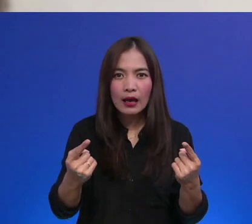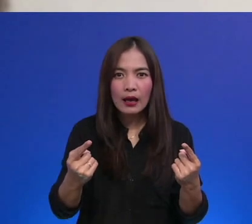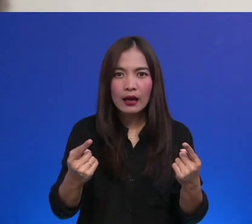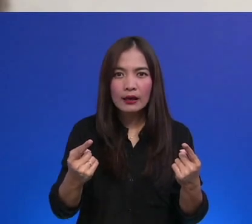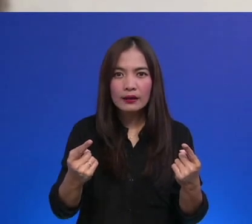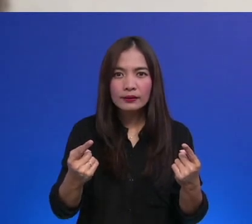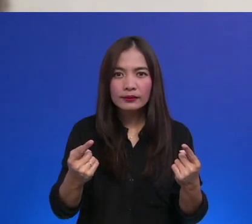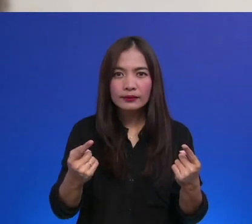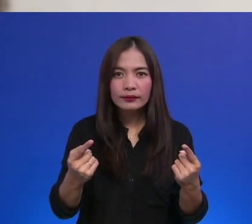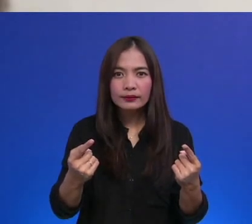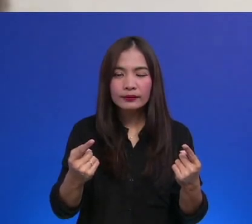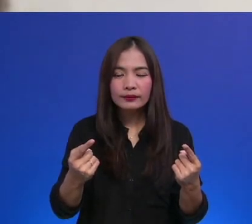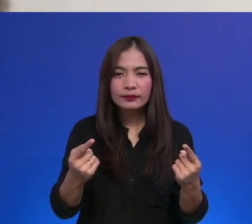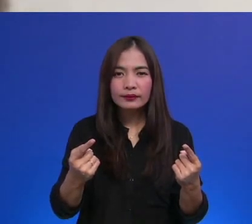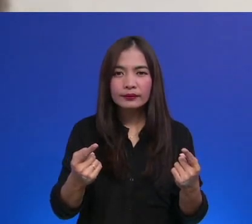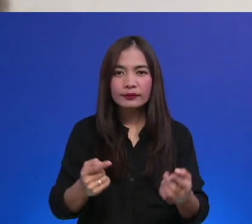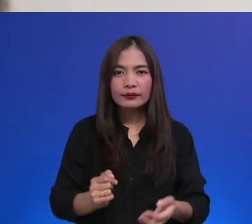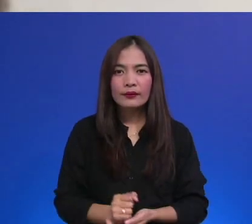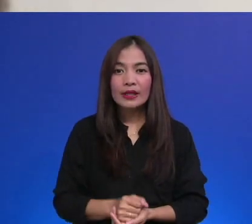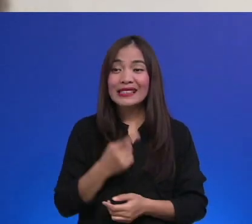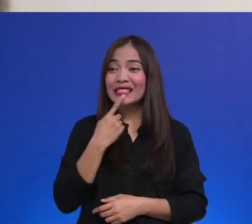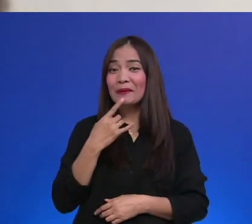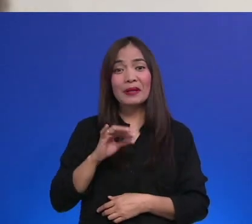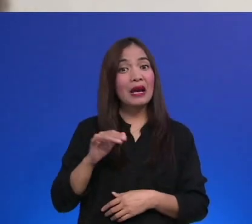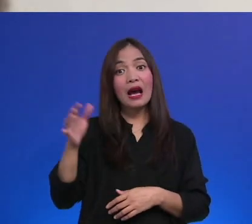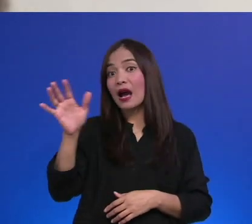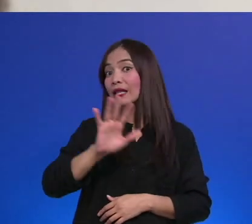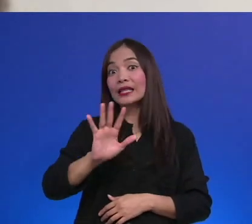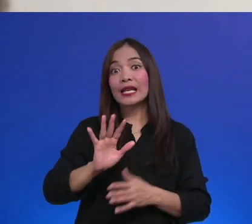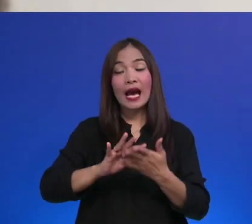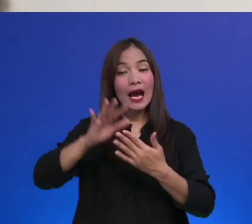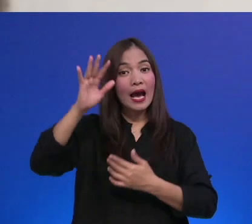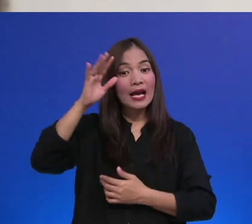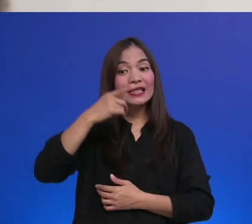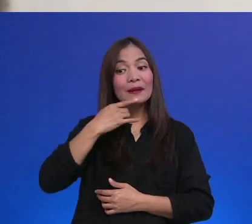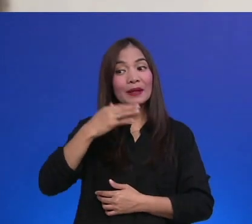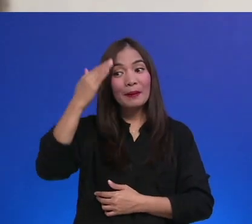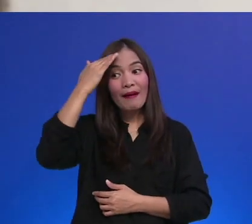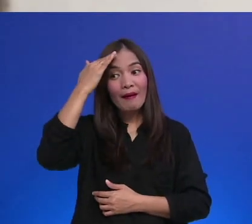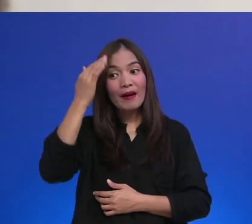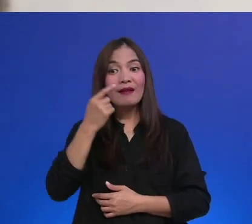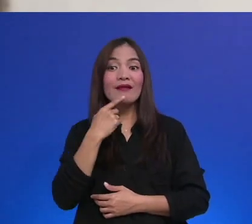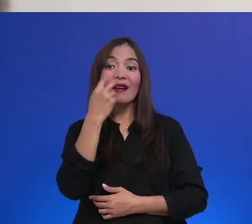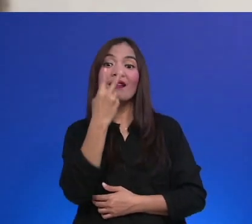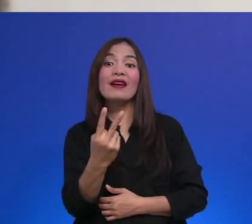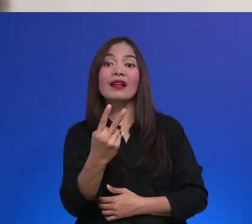ya dia tidak mengalami keberadaan Tuhan